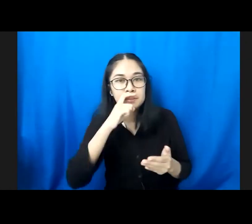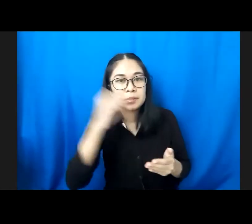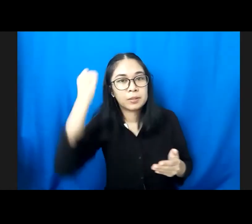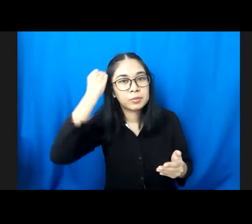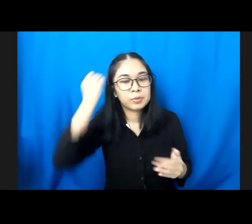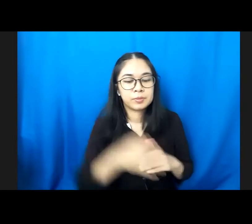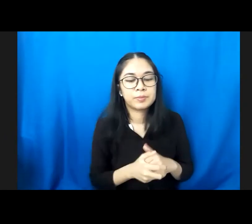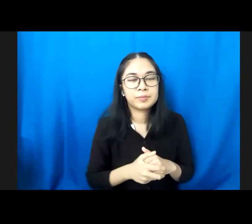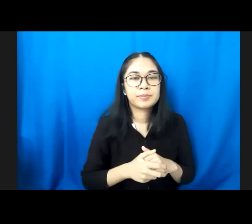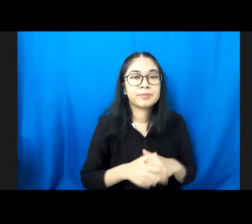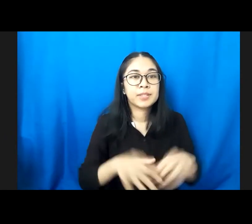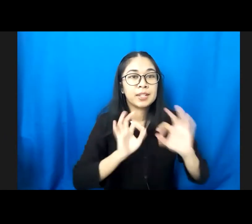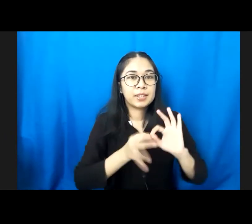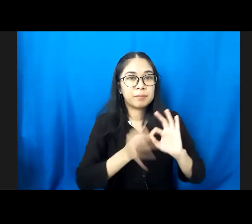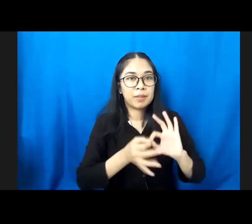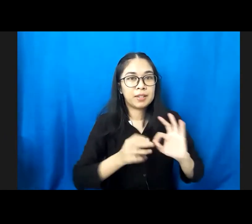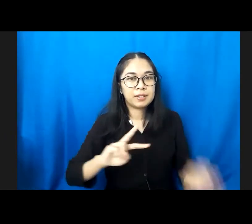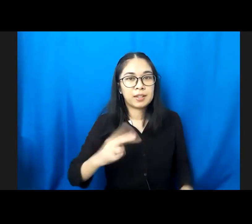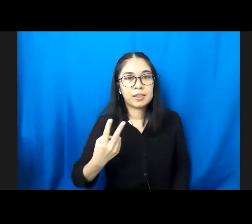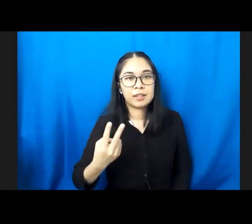adik-adik sekalian.